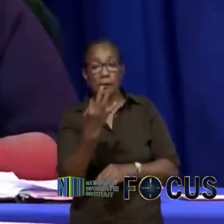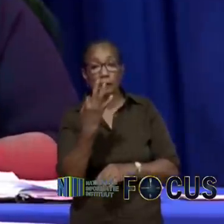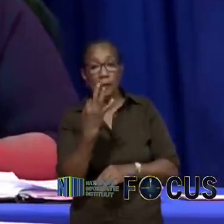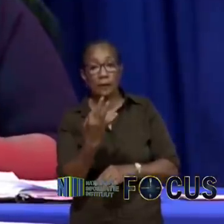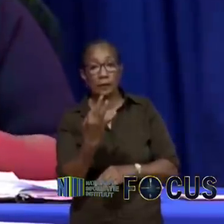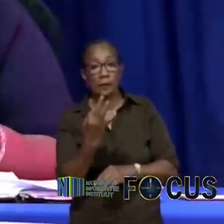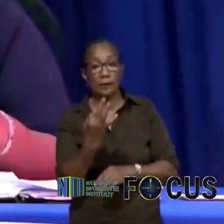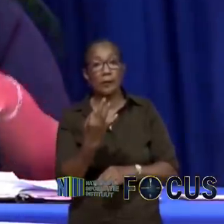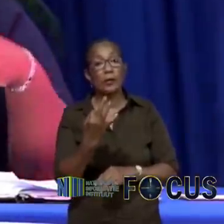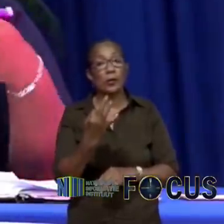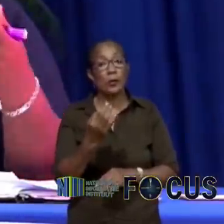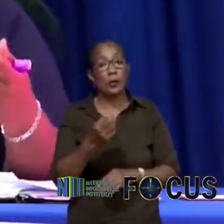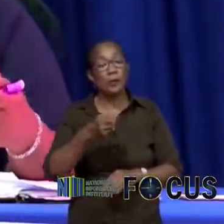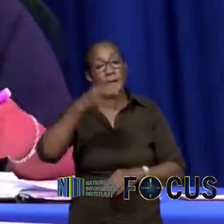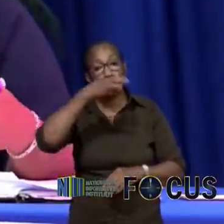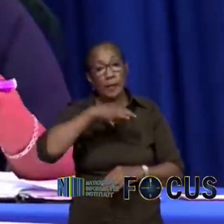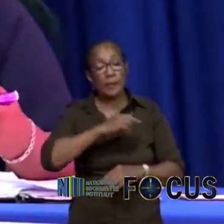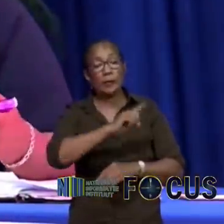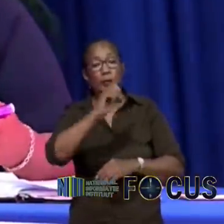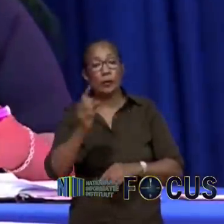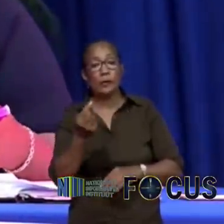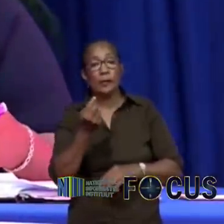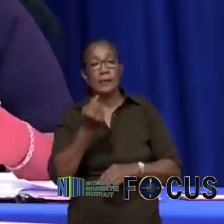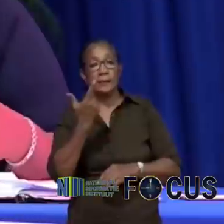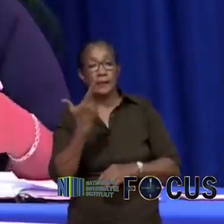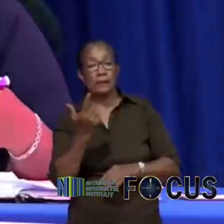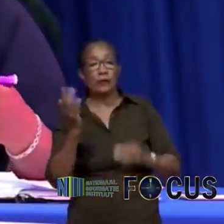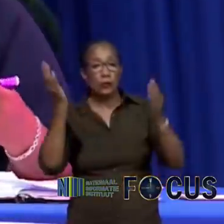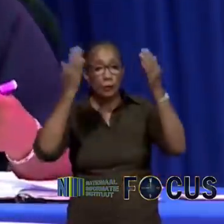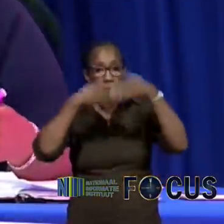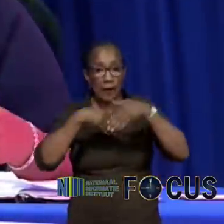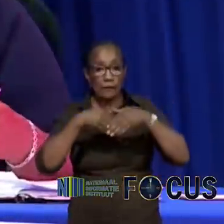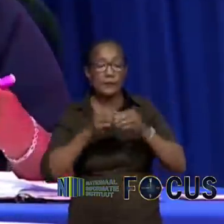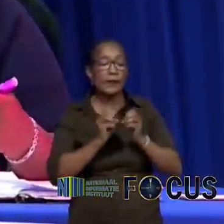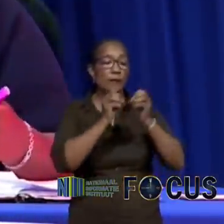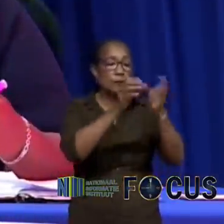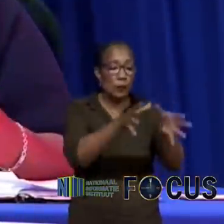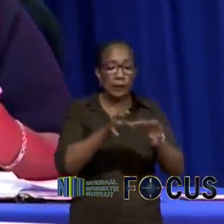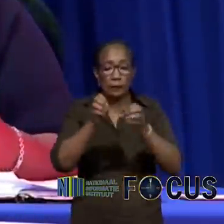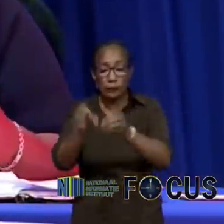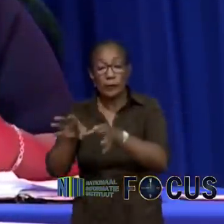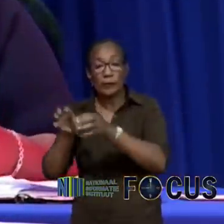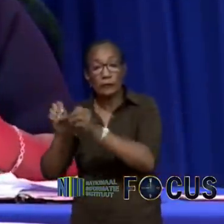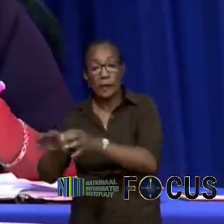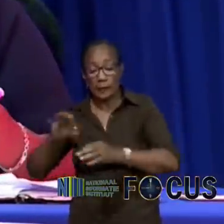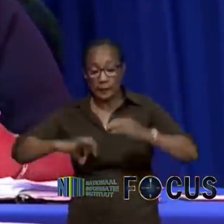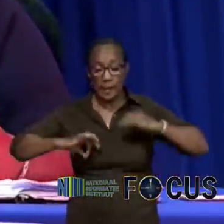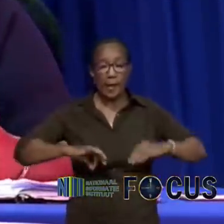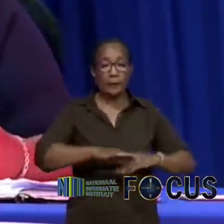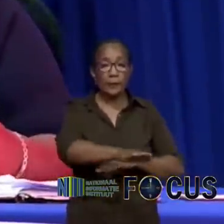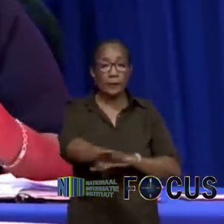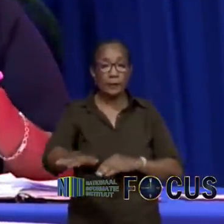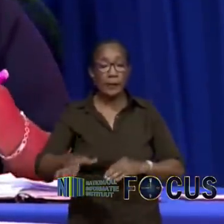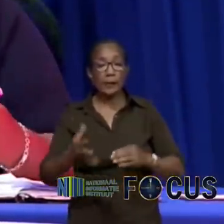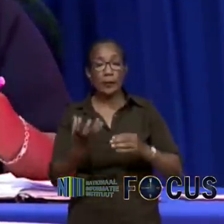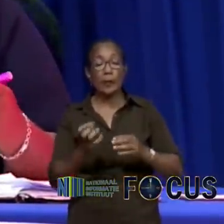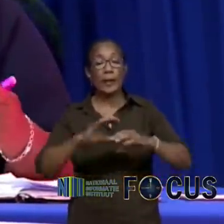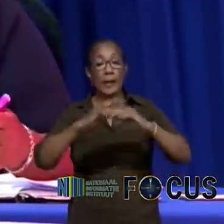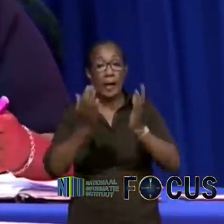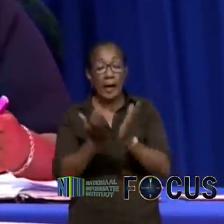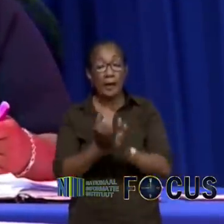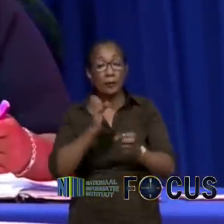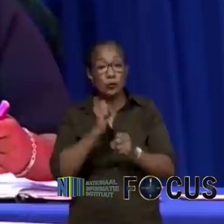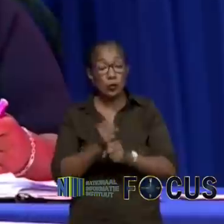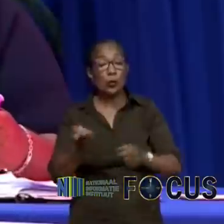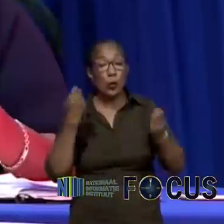of 7 uur in de vooravond, dat zij de bevoorrading kunnen doen. Het ministerie wil er alles aan doen dat de winkels